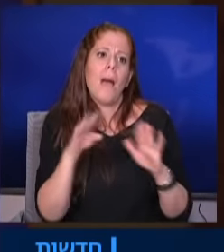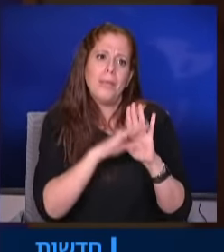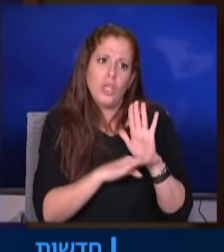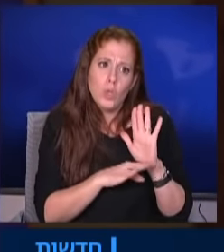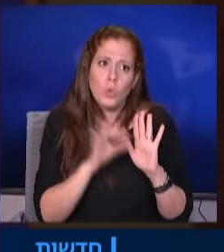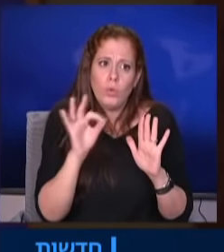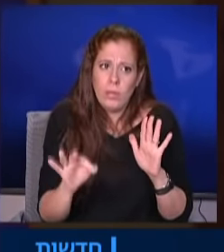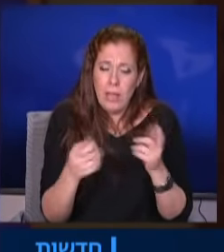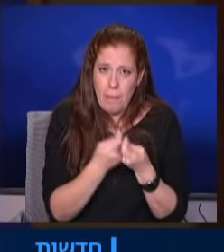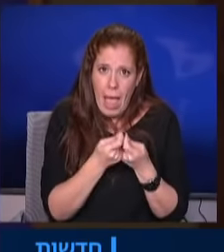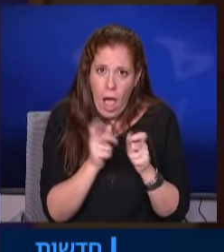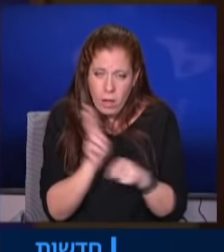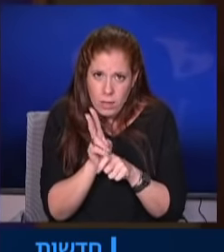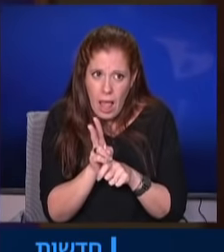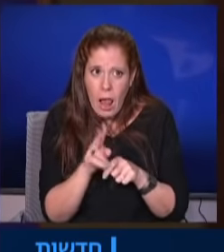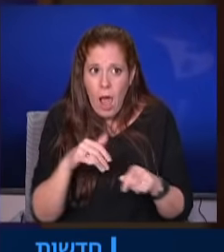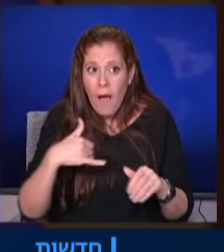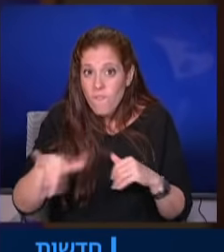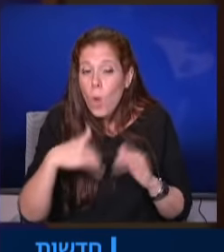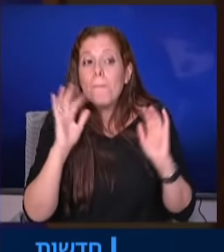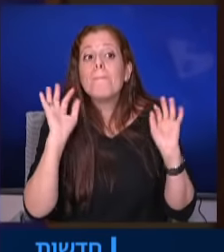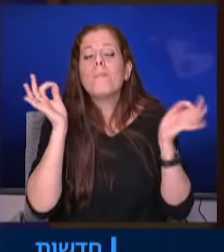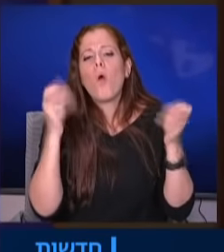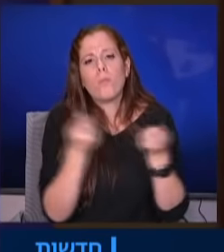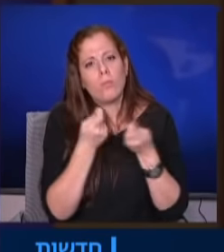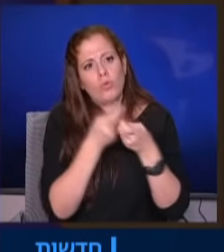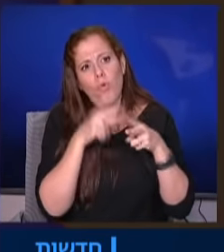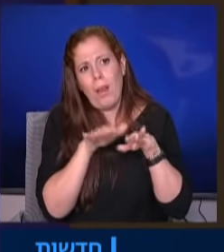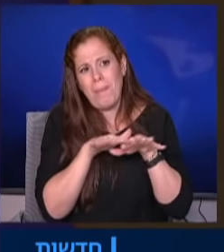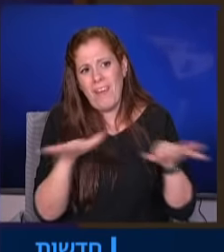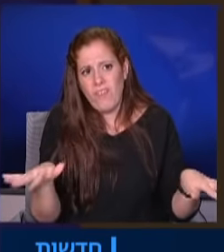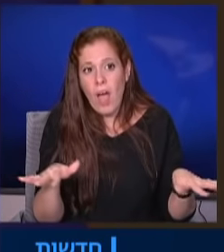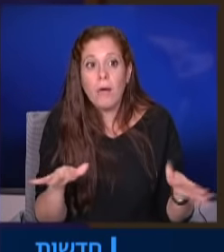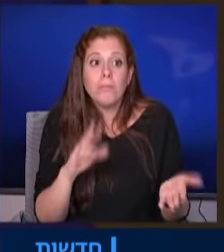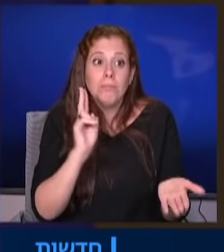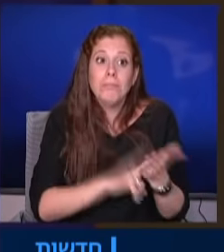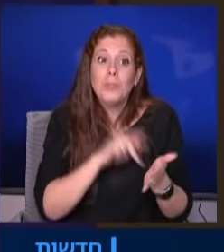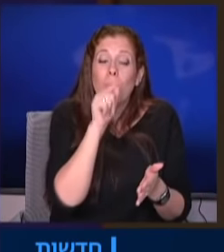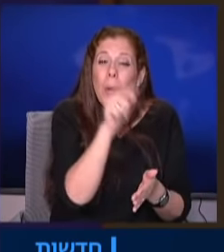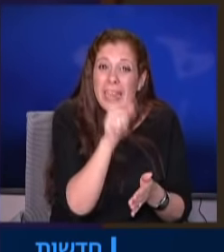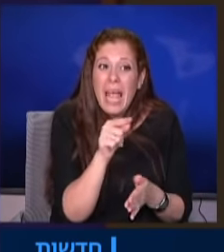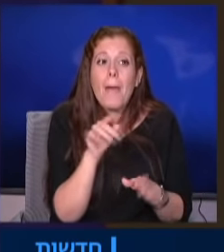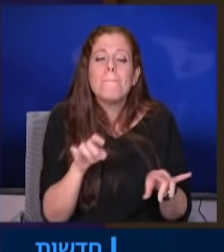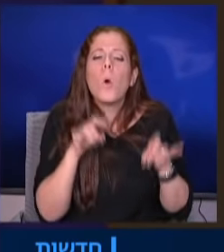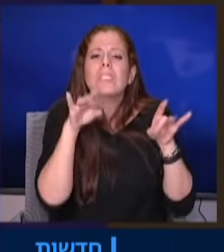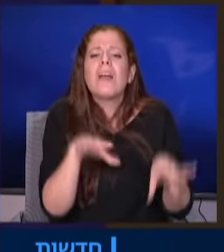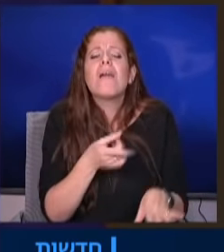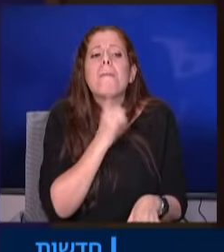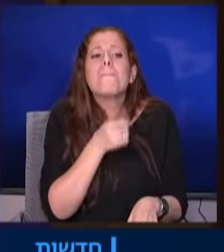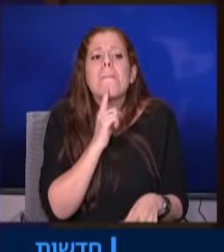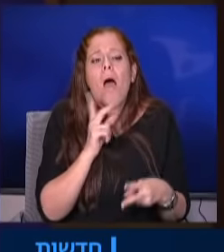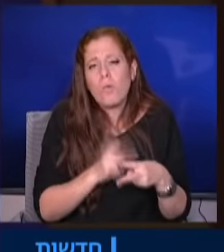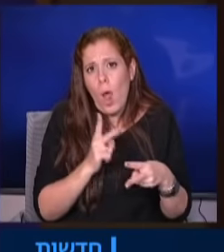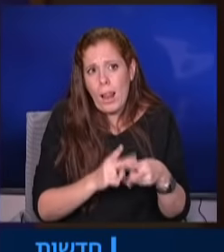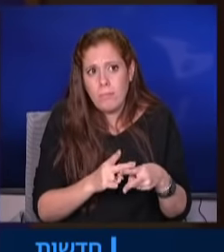protection policies, and particularly in relation to the pandemic, that has ensured that Australia has one of the lowest death rates from COVID anywhere in the